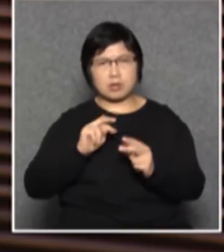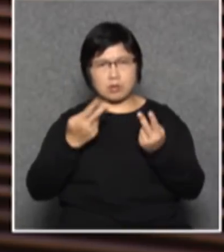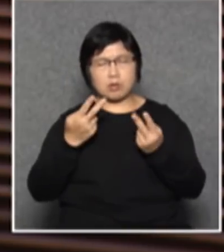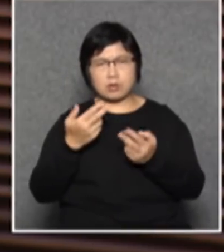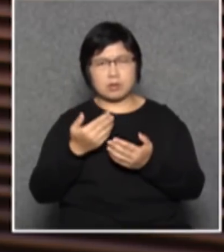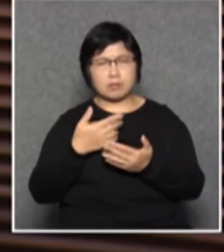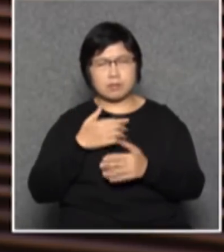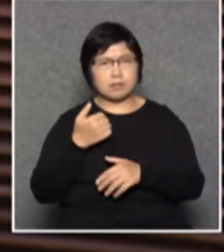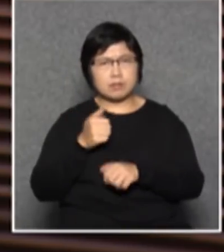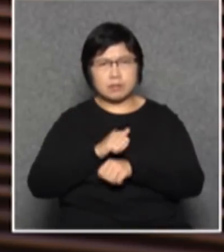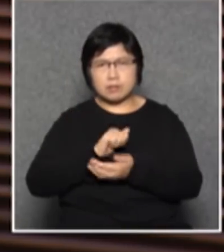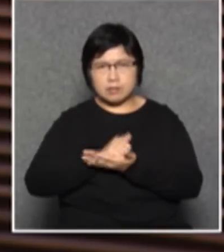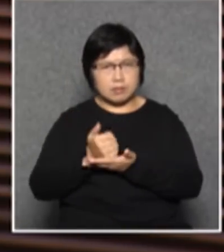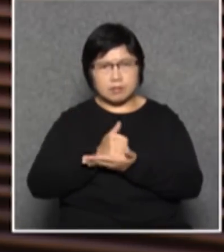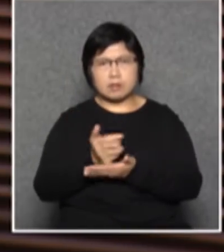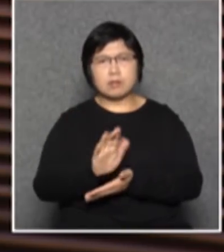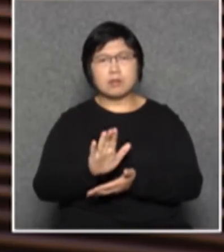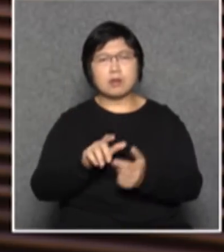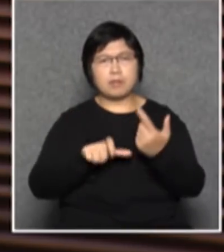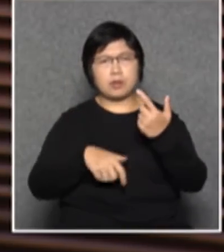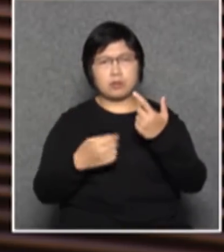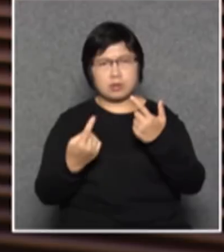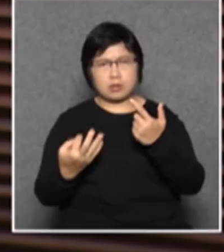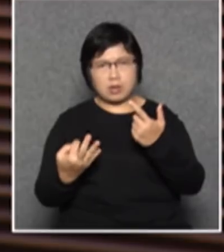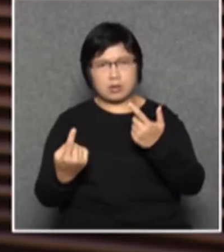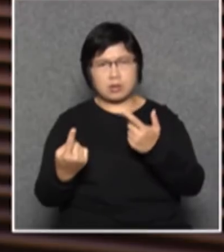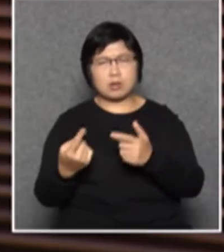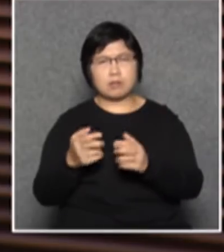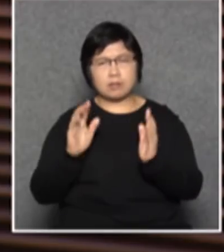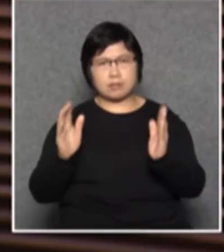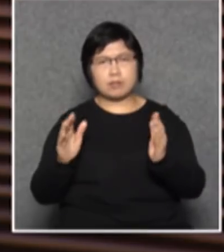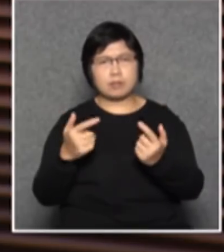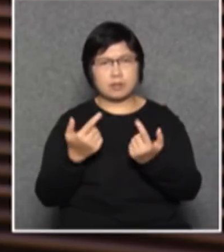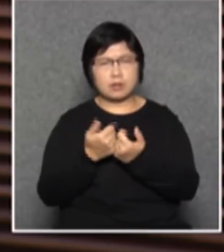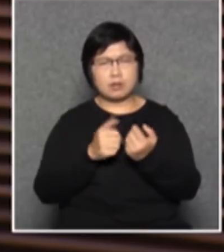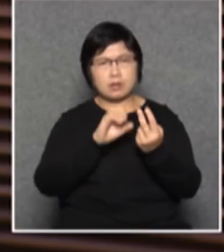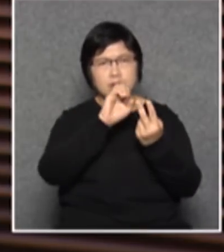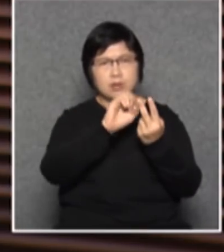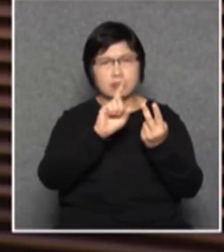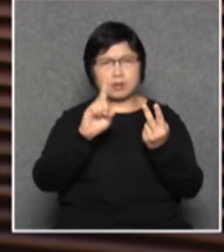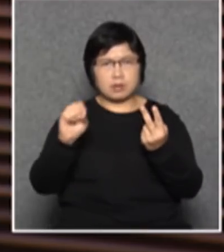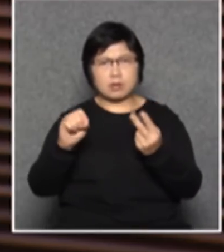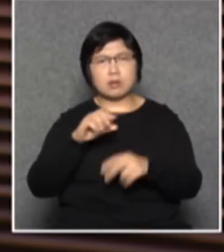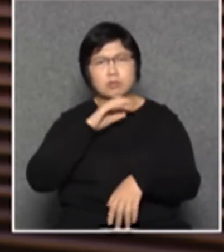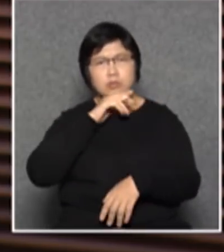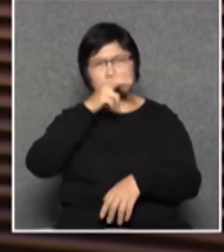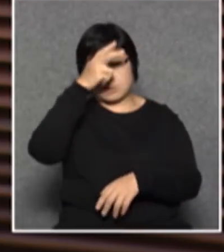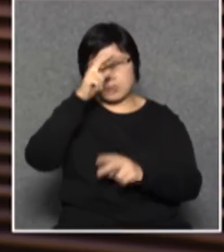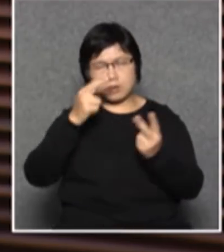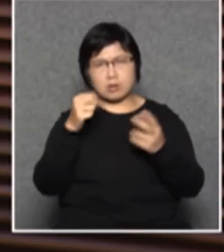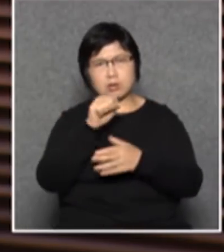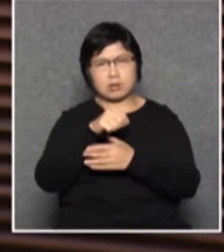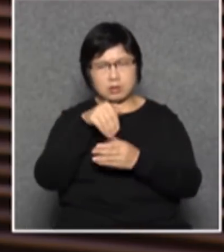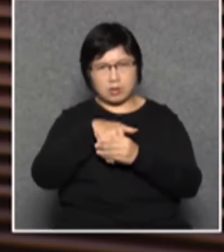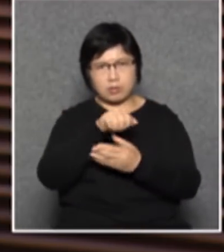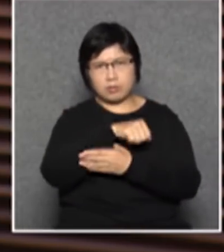性。而這個831的框架不單止是適用於2017，若然政改被否決，下